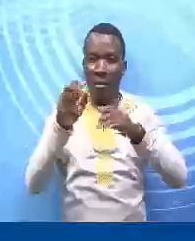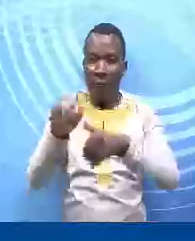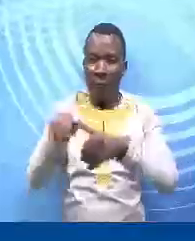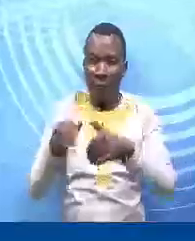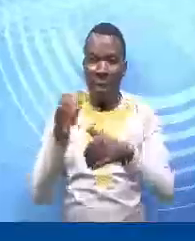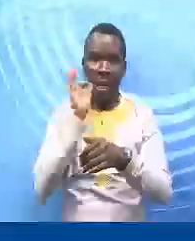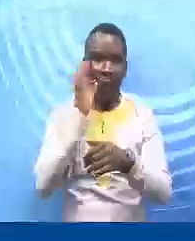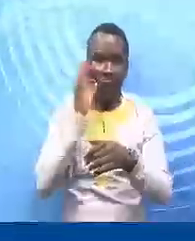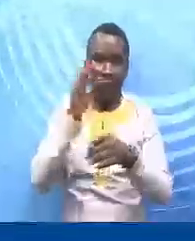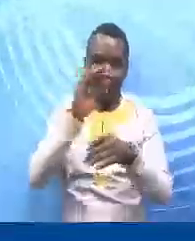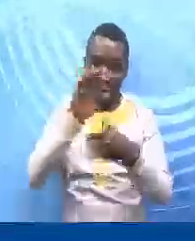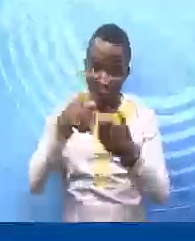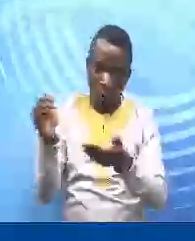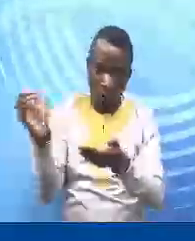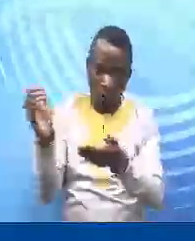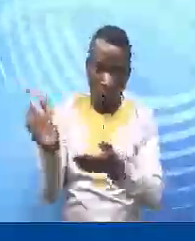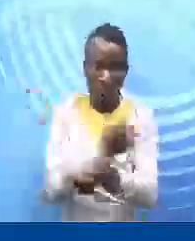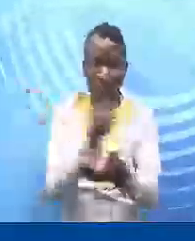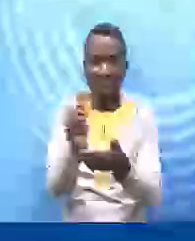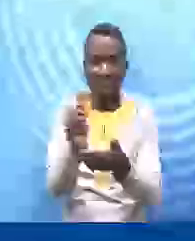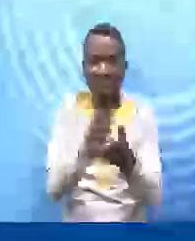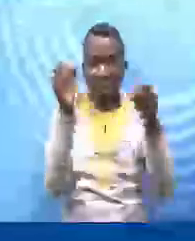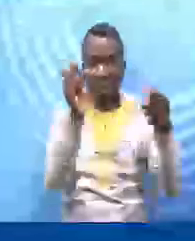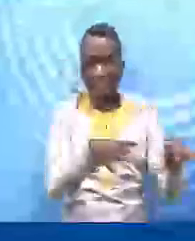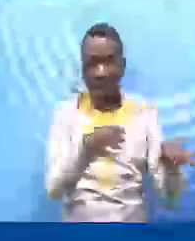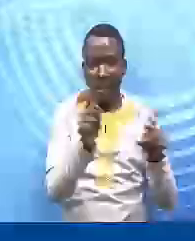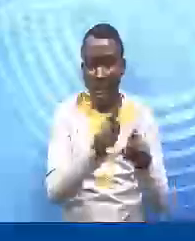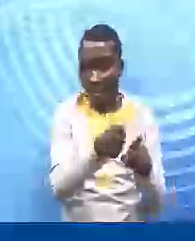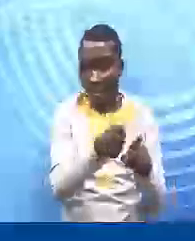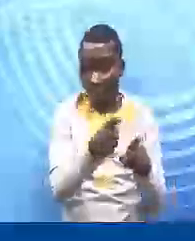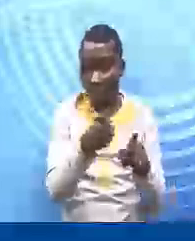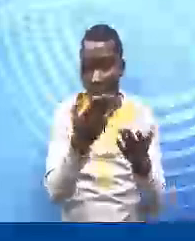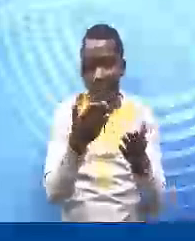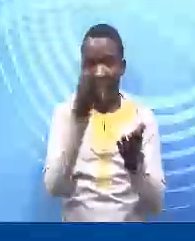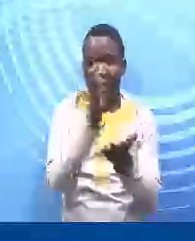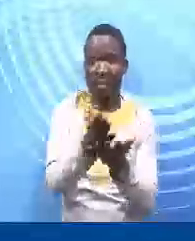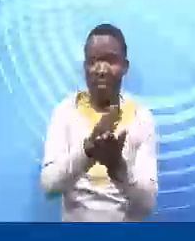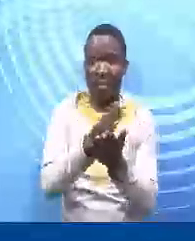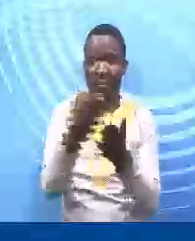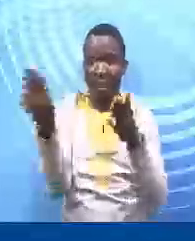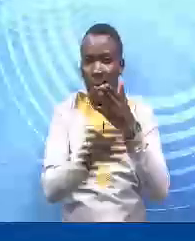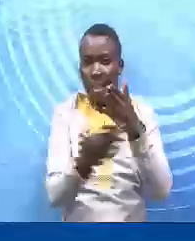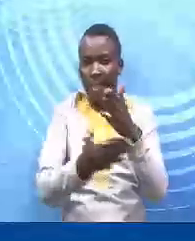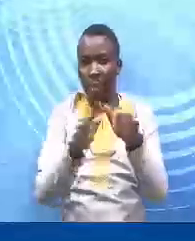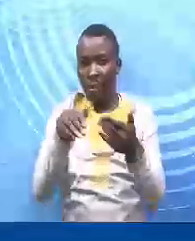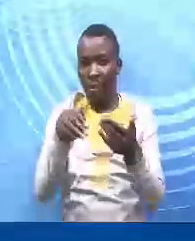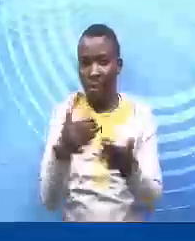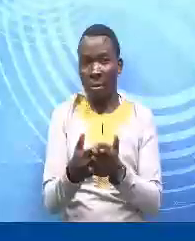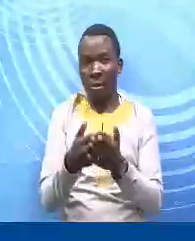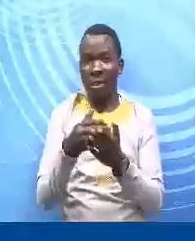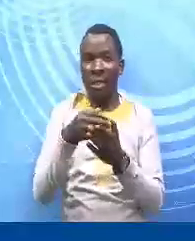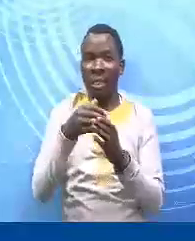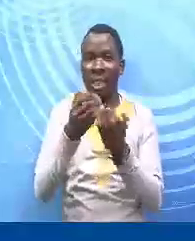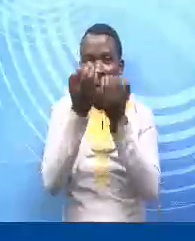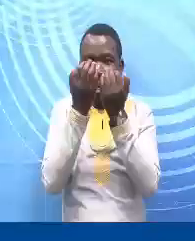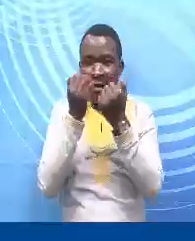bakarandura nubwo hari hepfo tugezeho hari imyumbati ubu batemye baranduye bashize hasi ibigori umwaka ushize